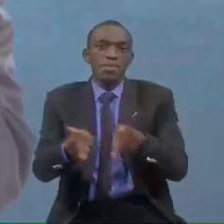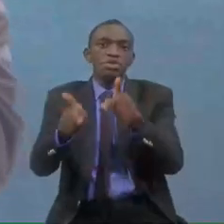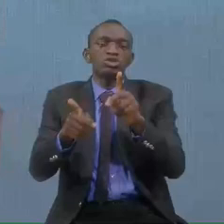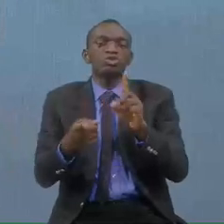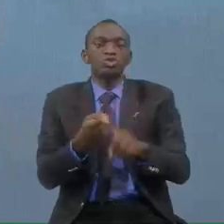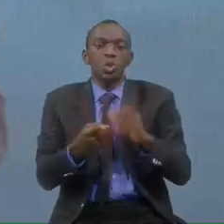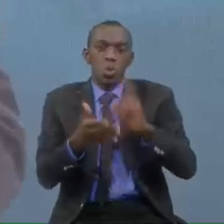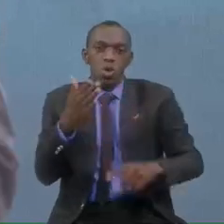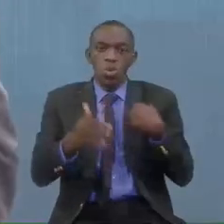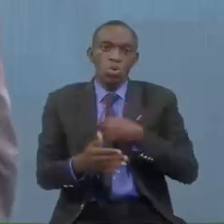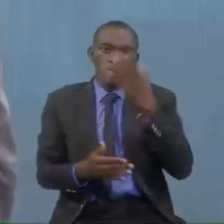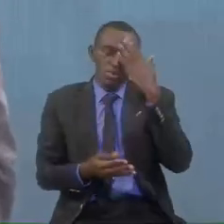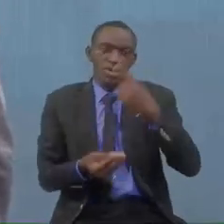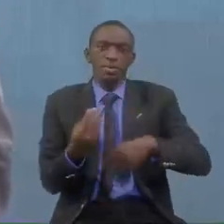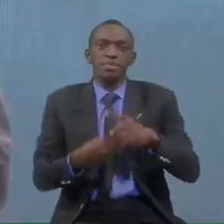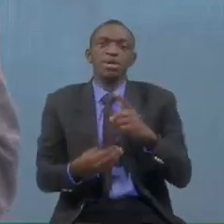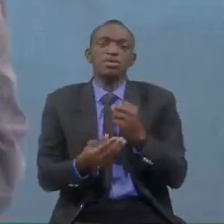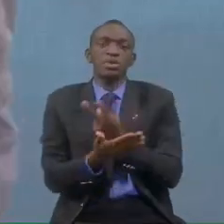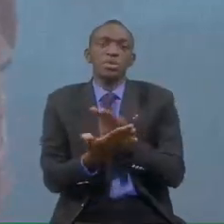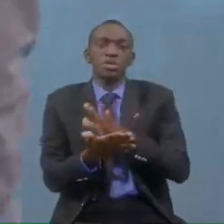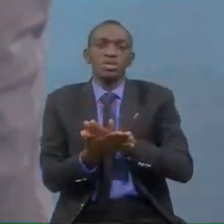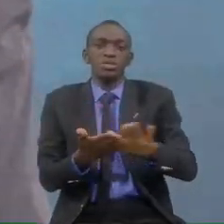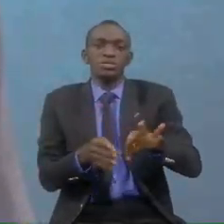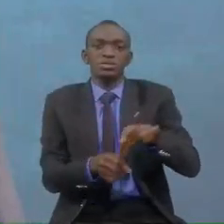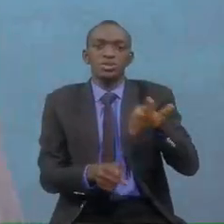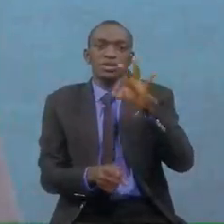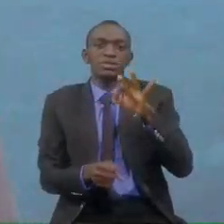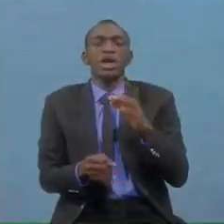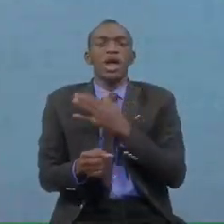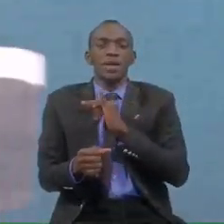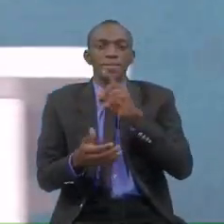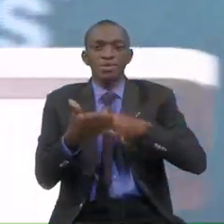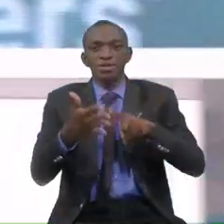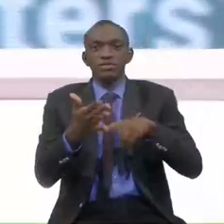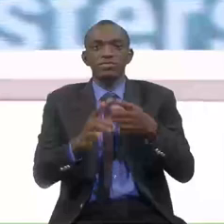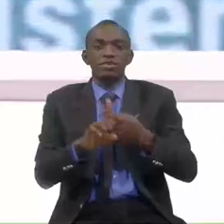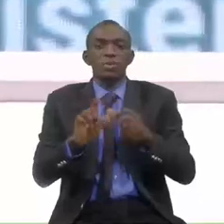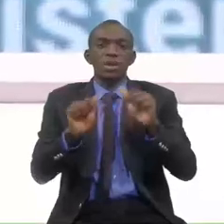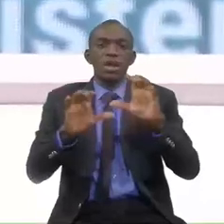approche de ce que nous savons au sujet du Saint-Esprit. Je lis des